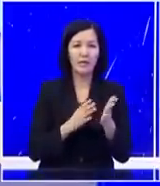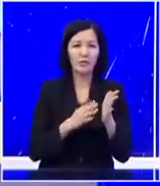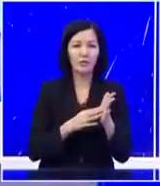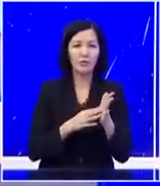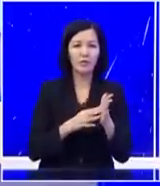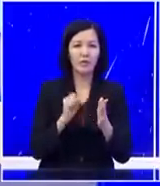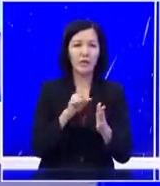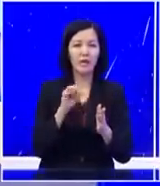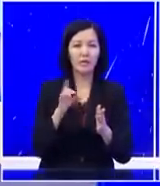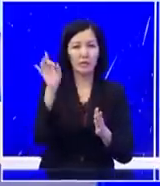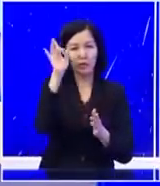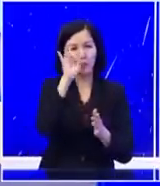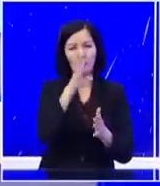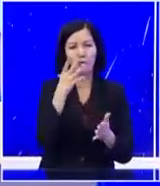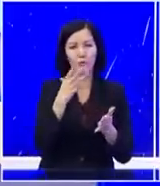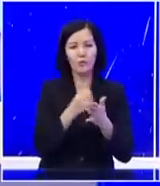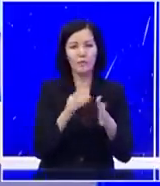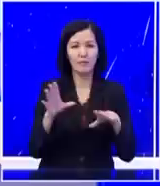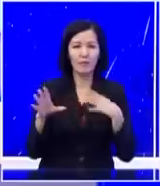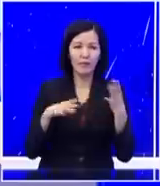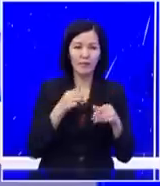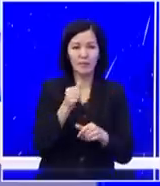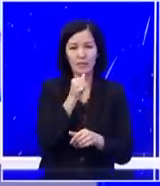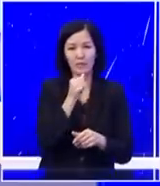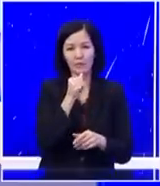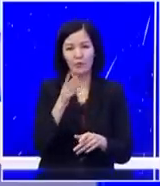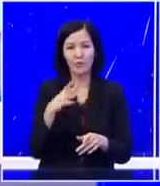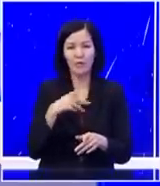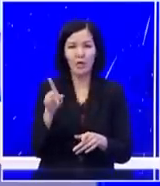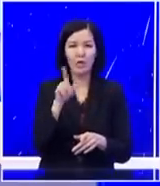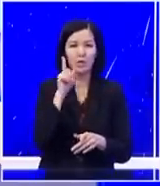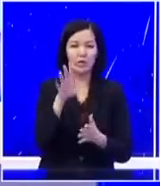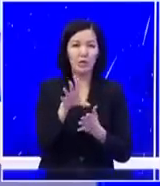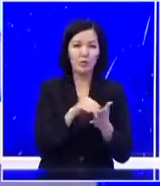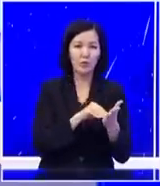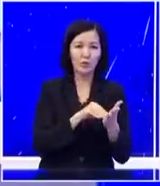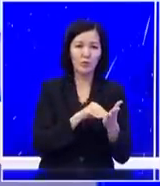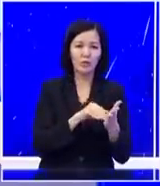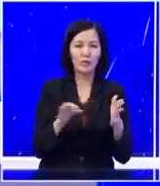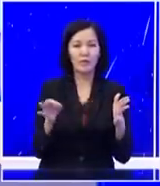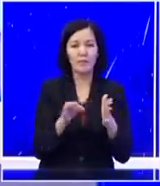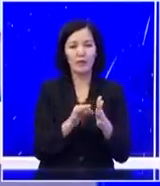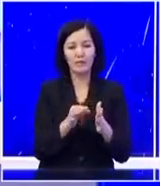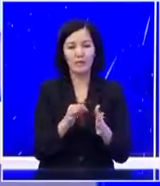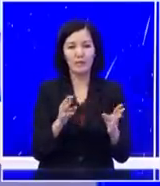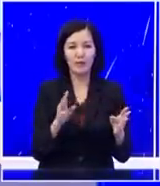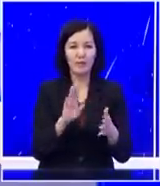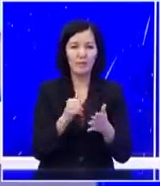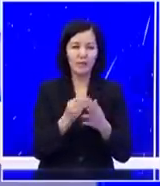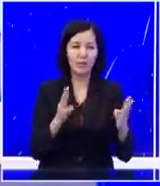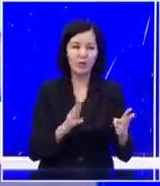мәрте Азия чемпионы осылайша өзінің бабын сынап көріпті. Сонымен қатар жастарға үлгі өнеге көрсету негізгі мақсаты